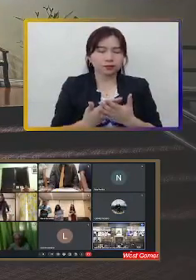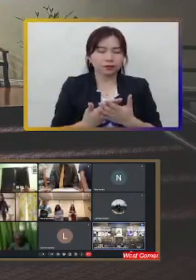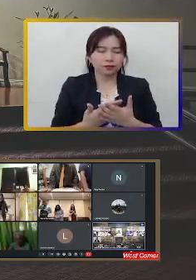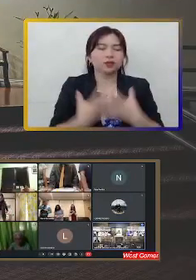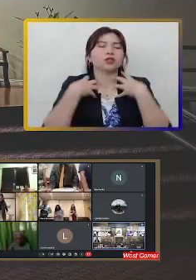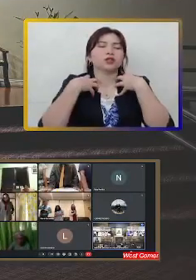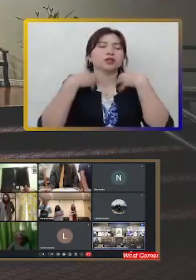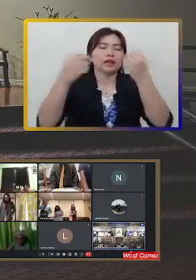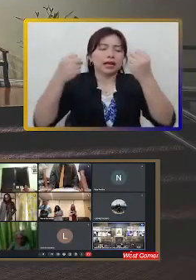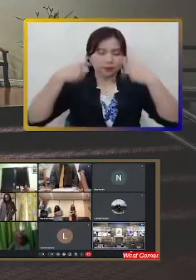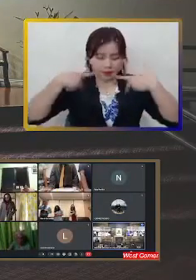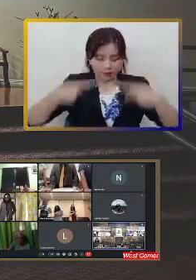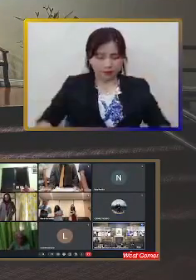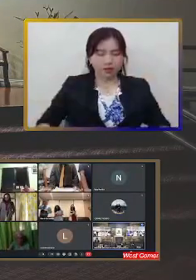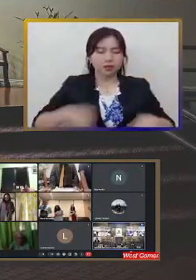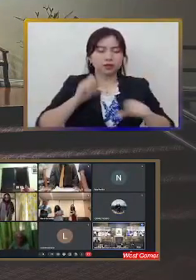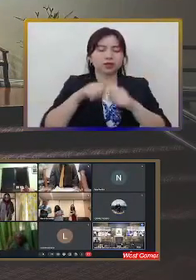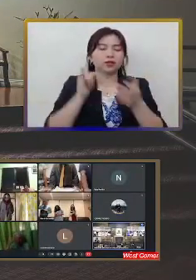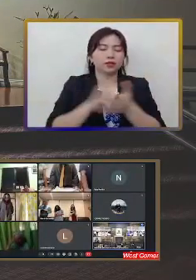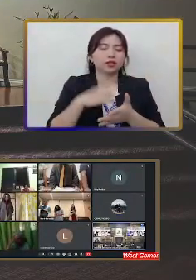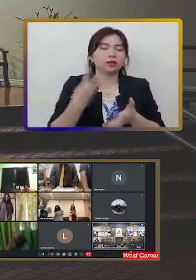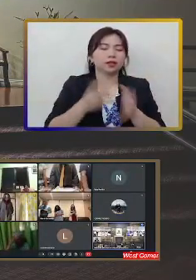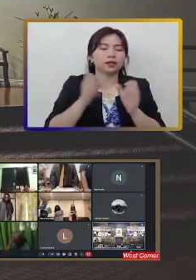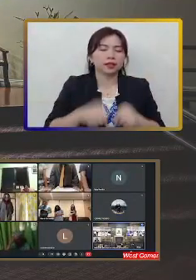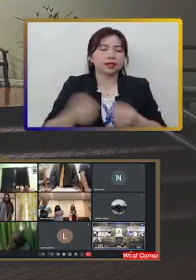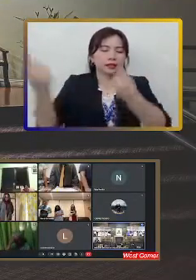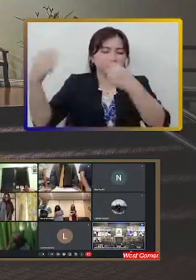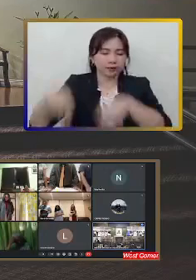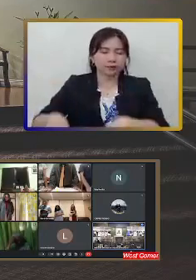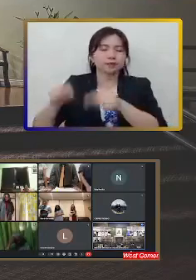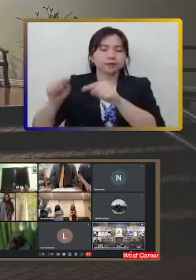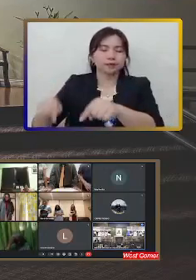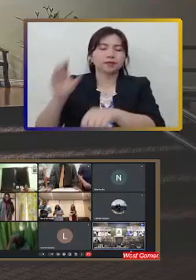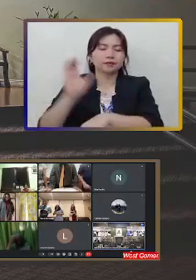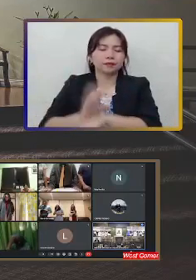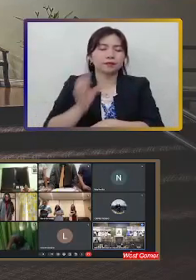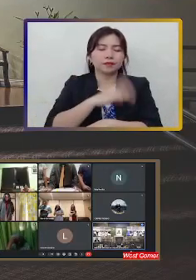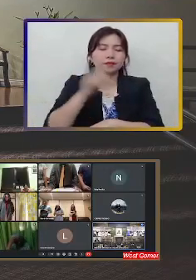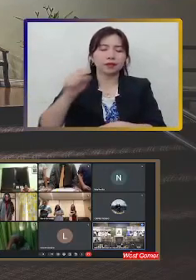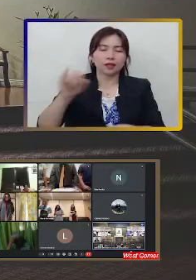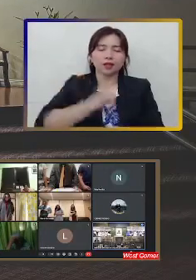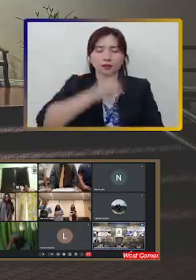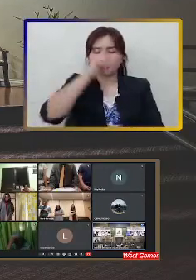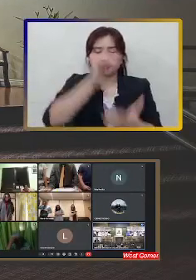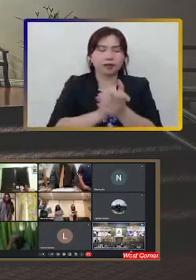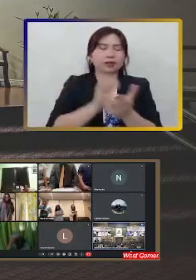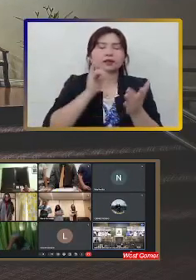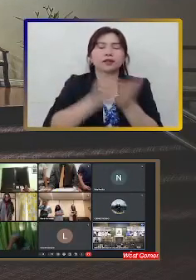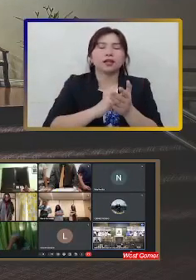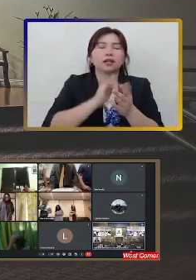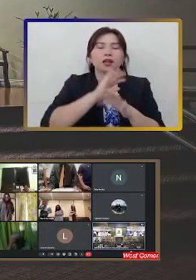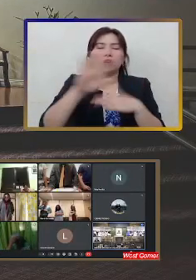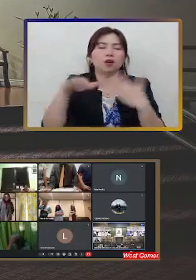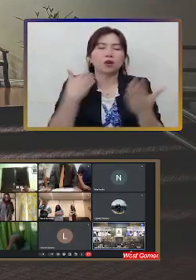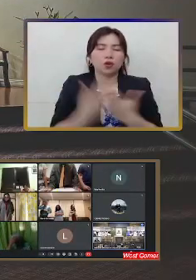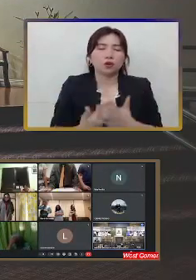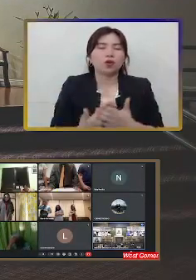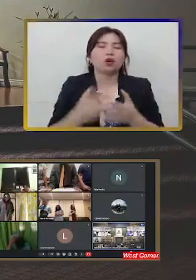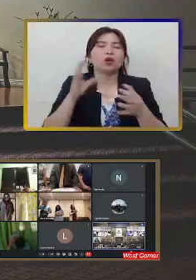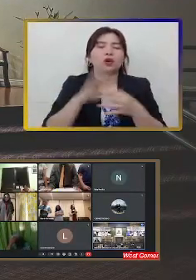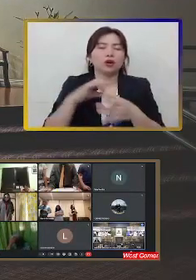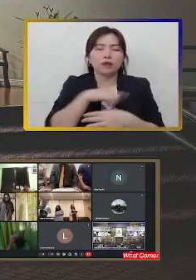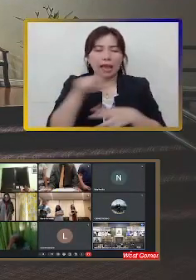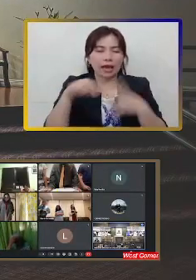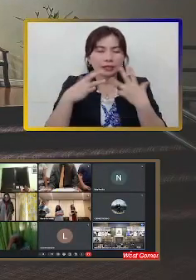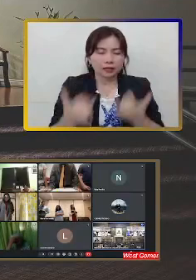kalakasang pisikal para mun na po sa inyong bahay sambahan at Ako po'y naniniwala O Diyos na lahat po ng Ah bawat isa po sa amin na